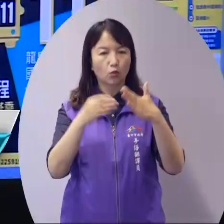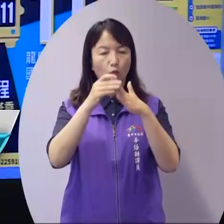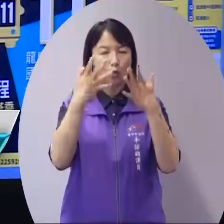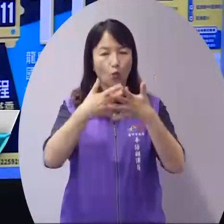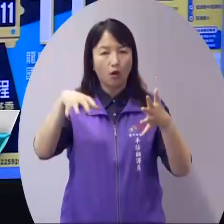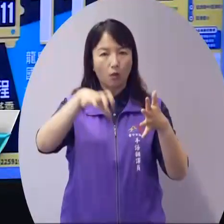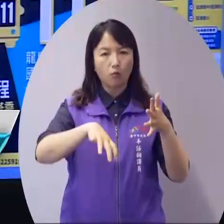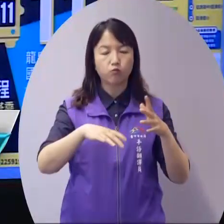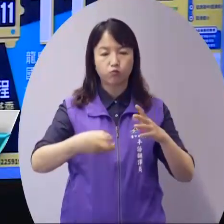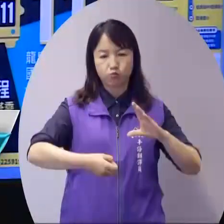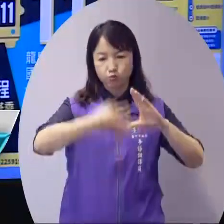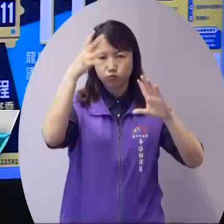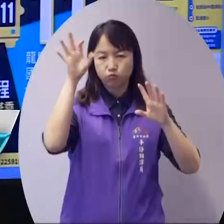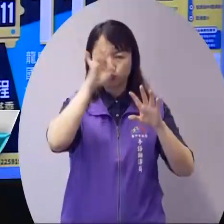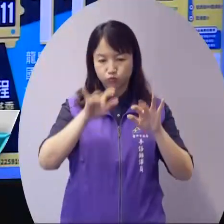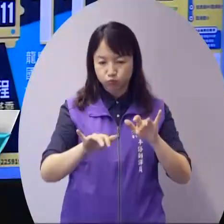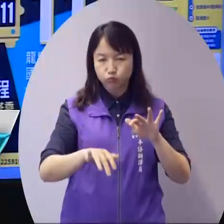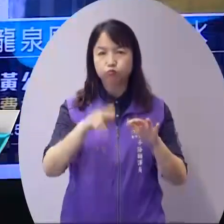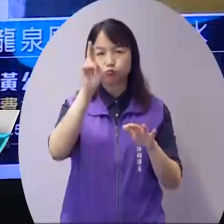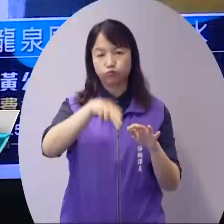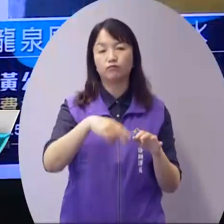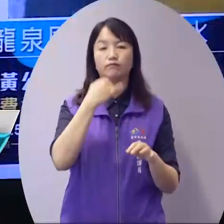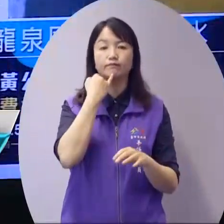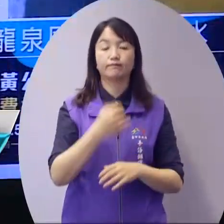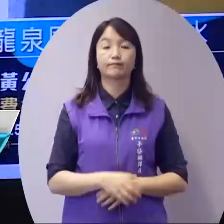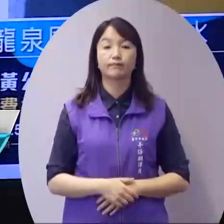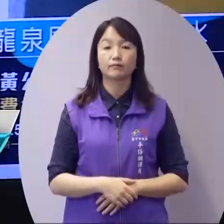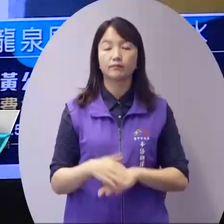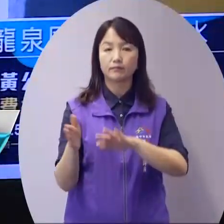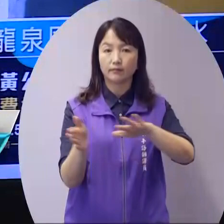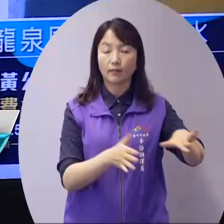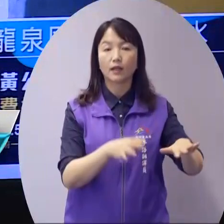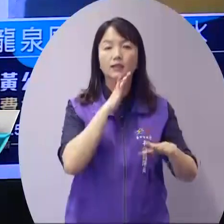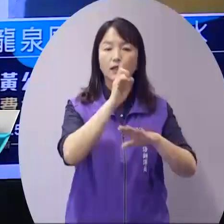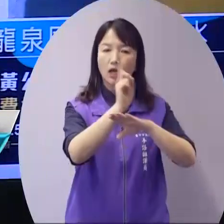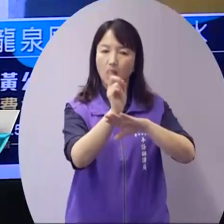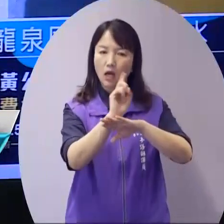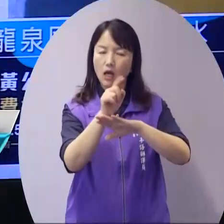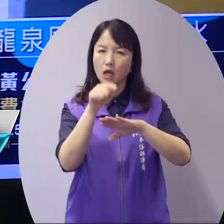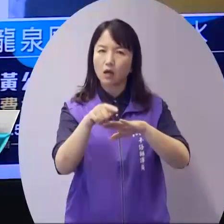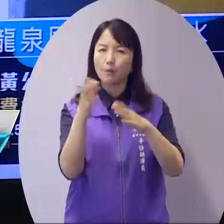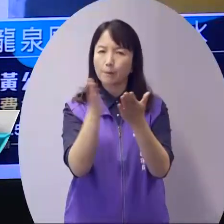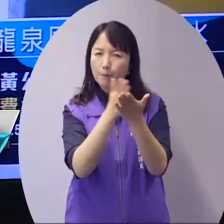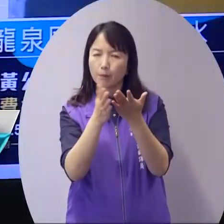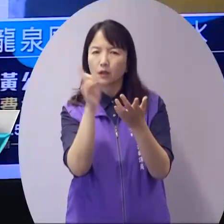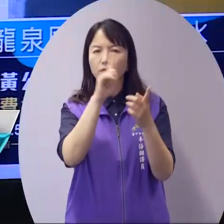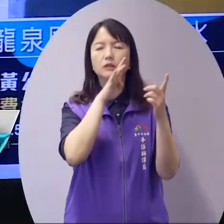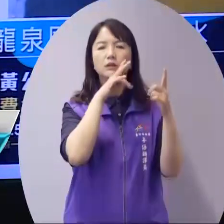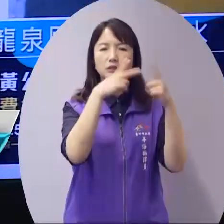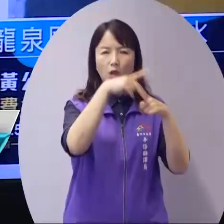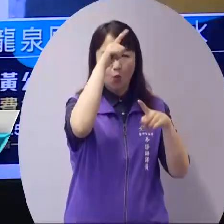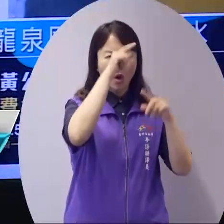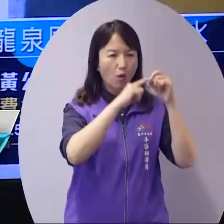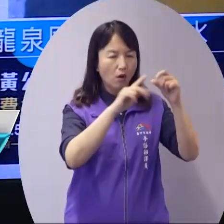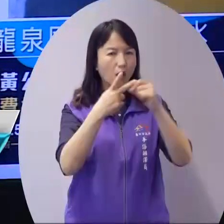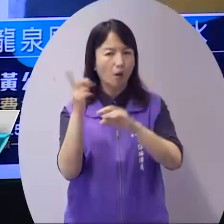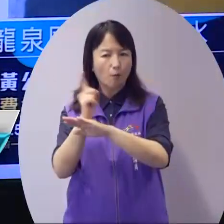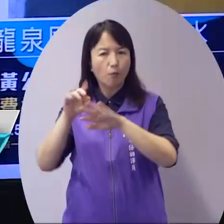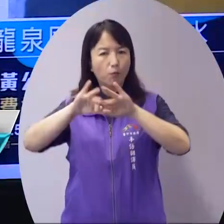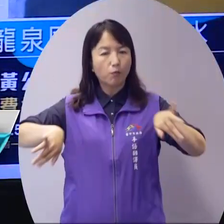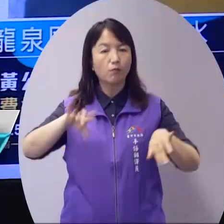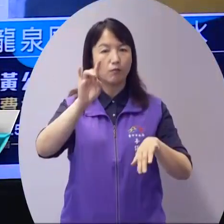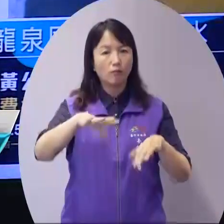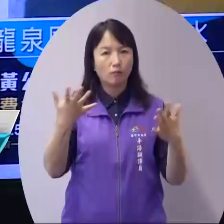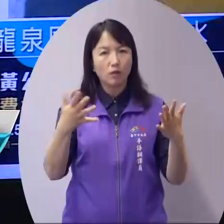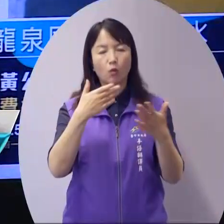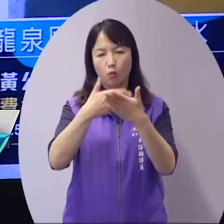好，都可以查到相关的资讯。下一页。那至于计程车怎么去辨识小黄公车，所以我们也会给计程车不